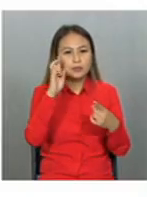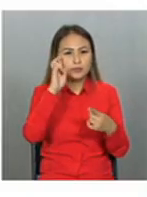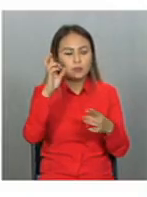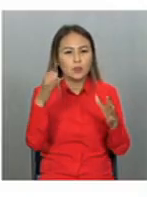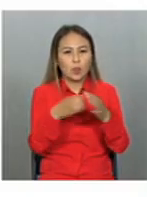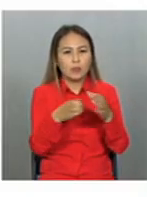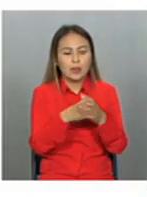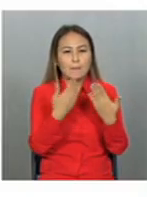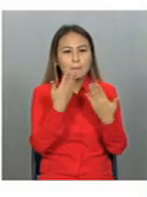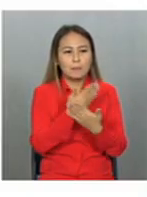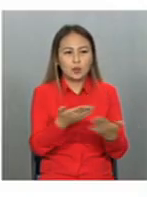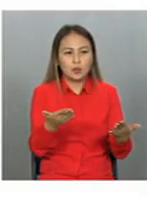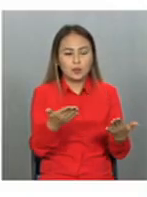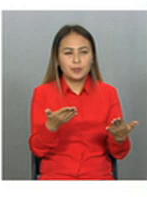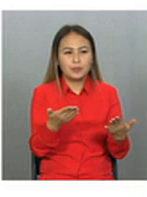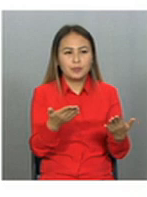тобына бұл